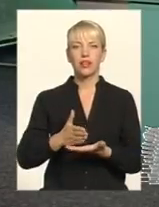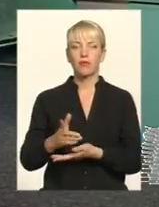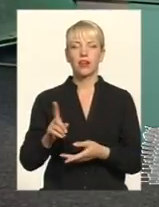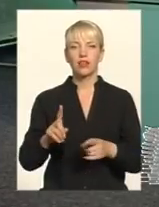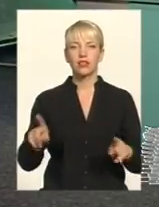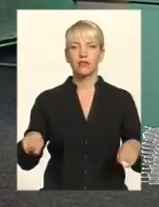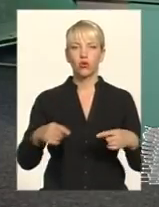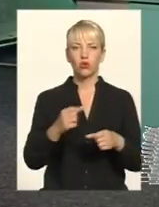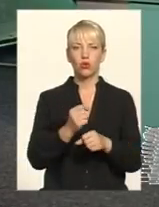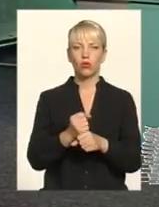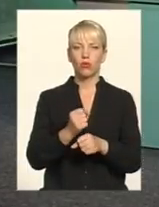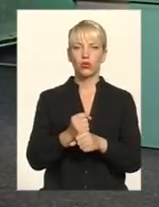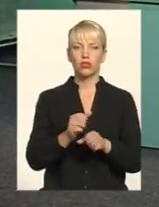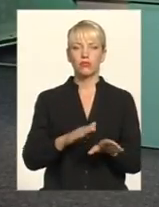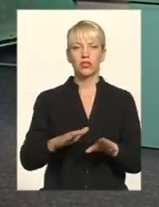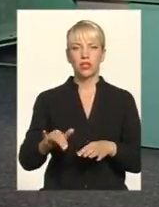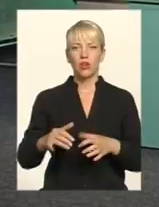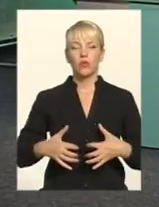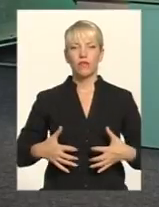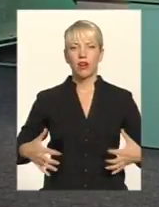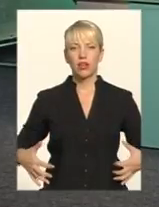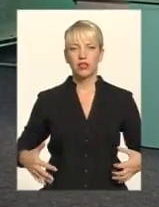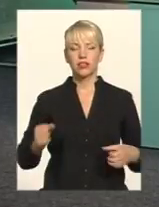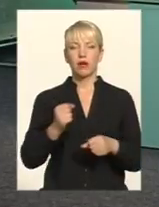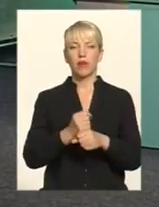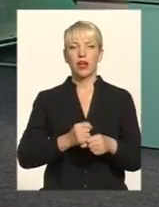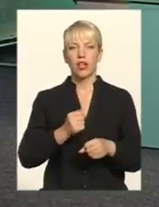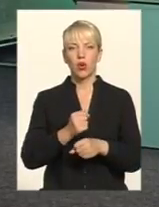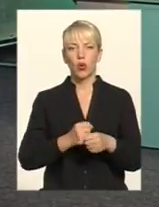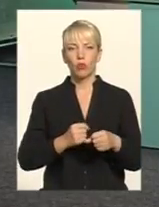робочі місця і в тваринництві, і переробку створюють, і мають